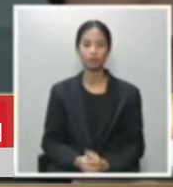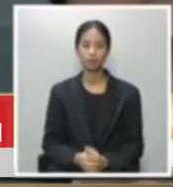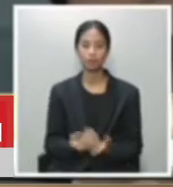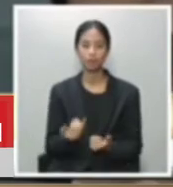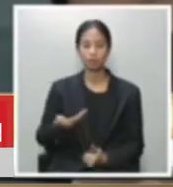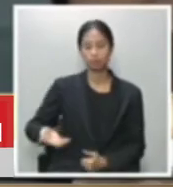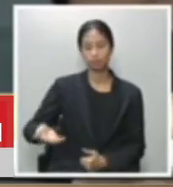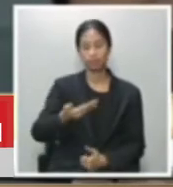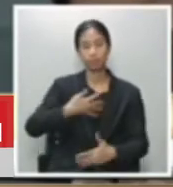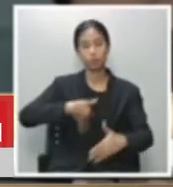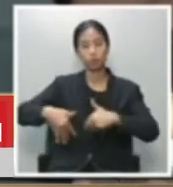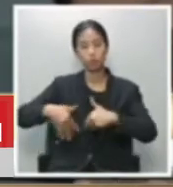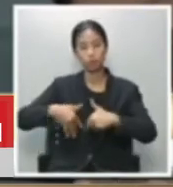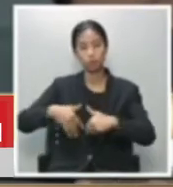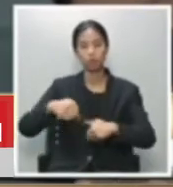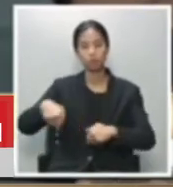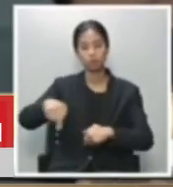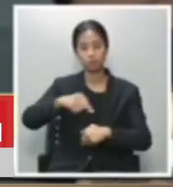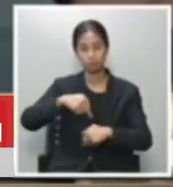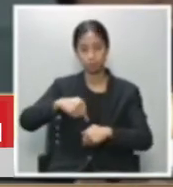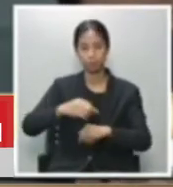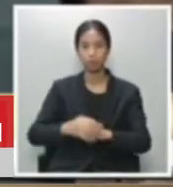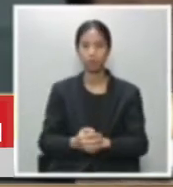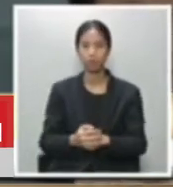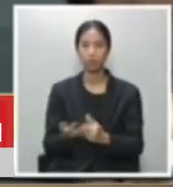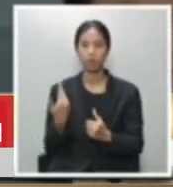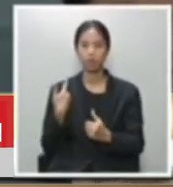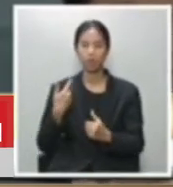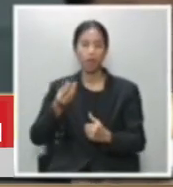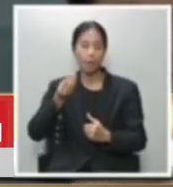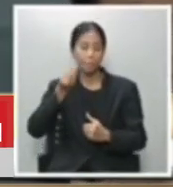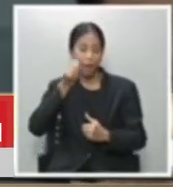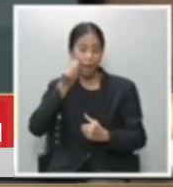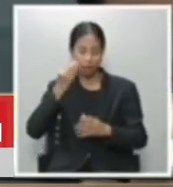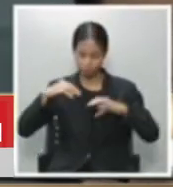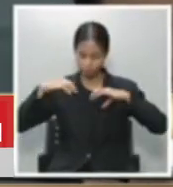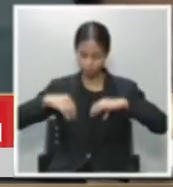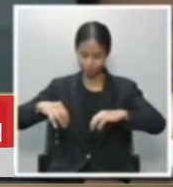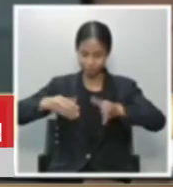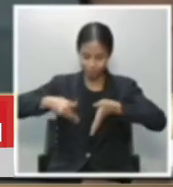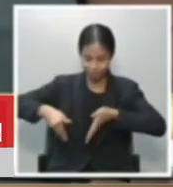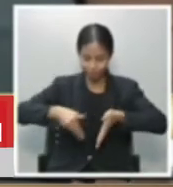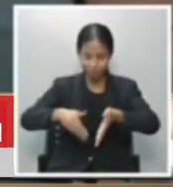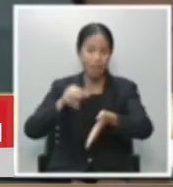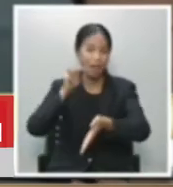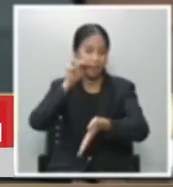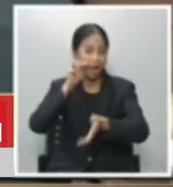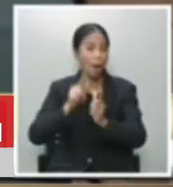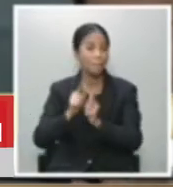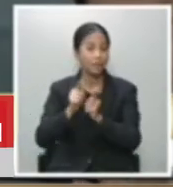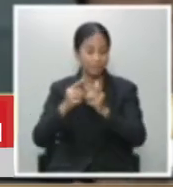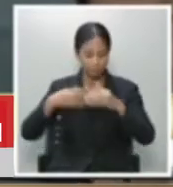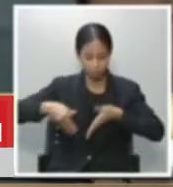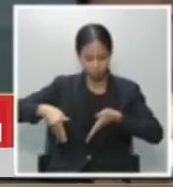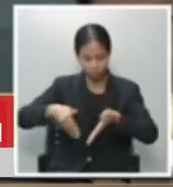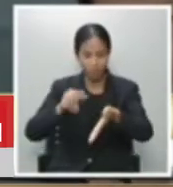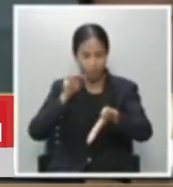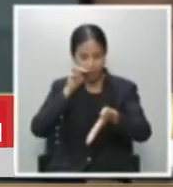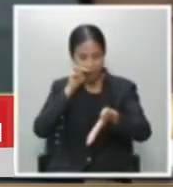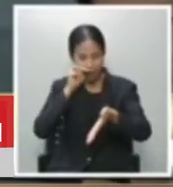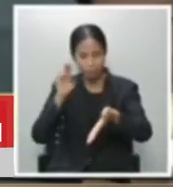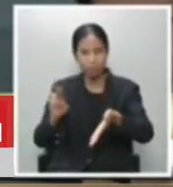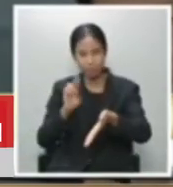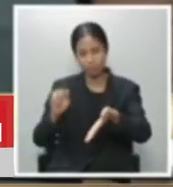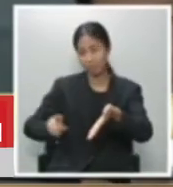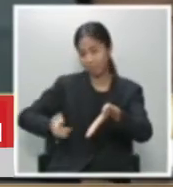องประชาชนที่อาศัยอยู่สองฝั่งแม่น้ำเลยได้ใช้น้ำในการอุปโภคและบริโภคให้ได้เกิด